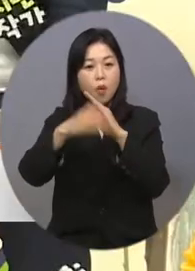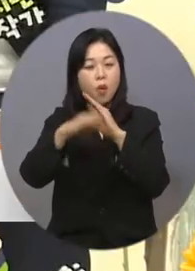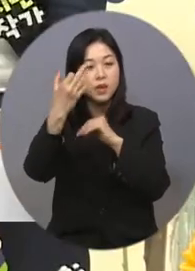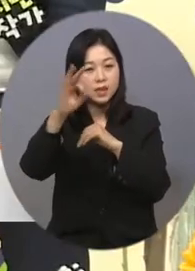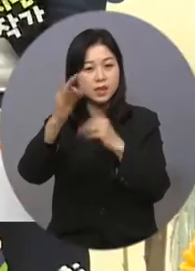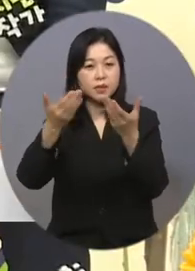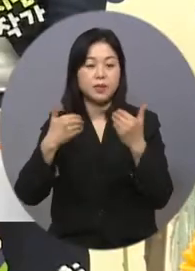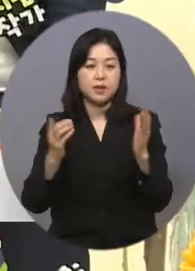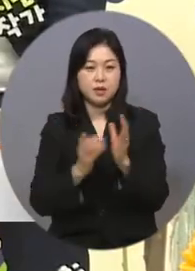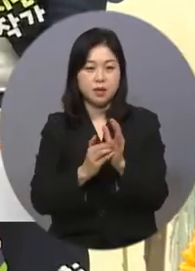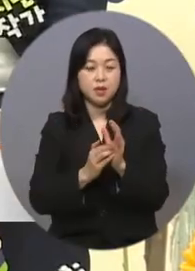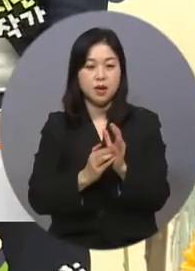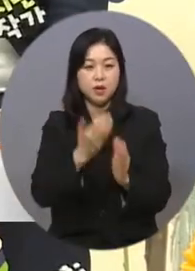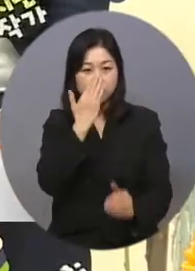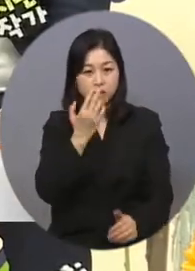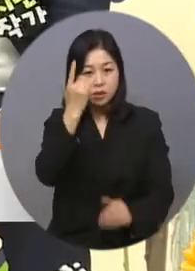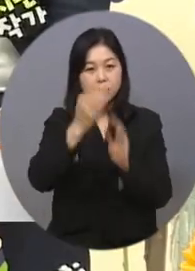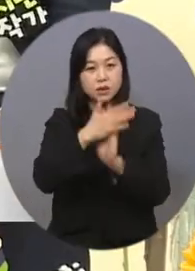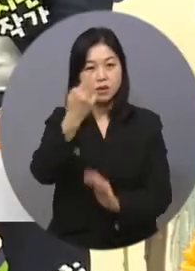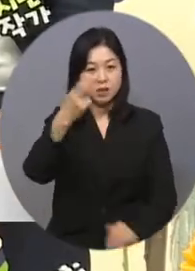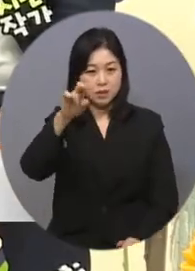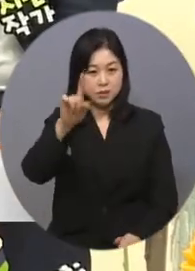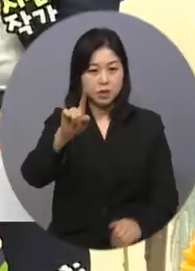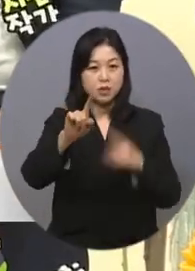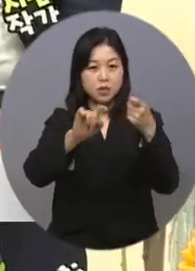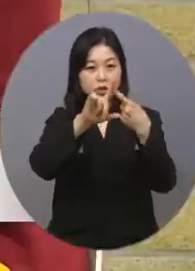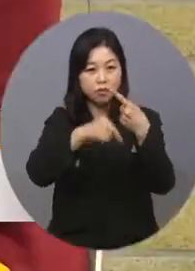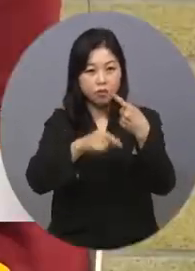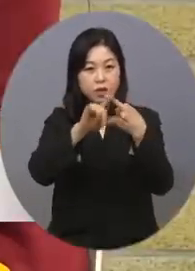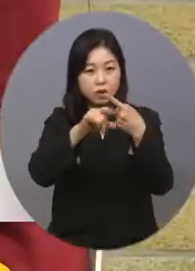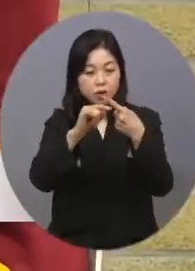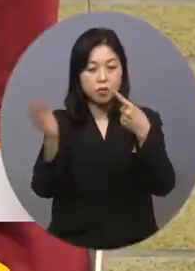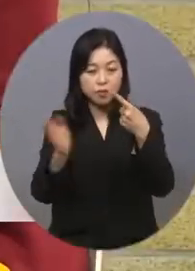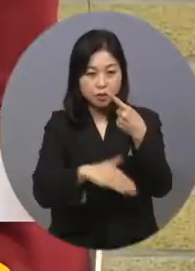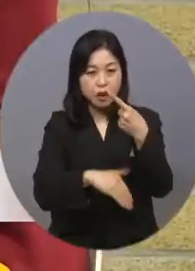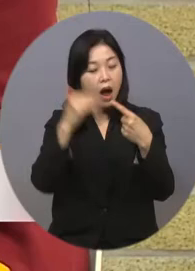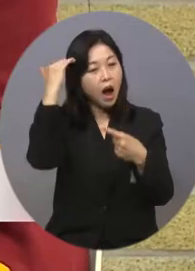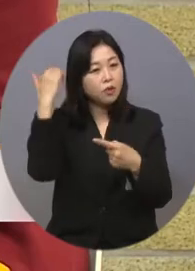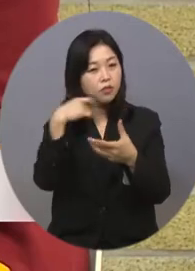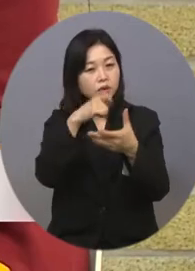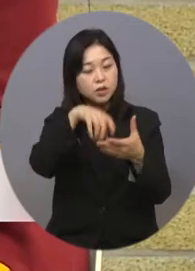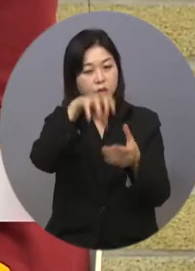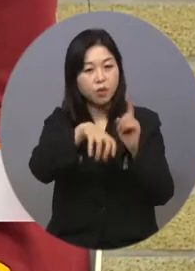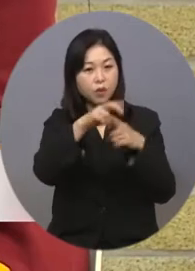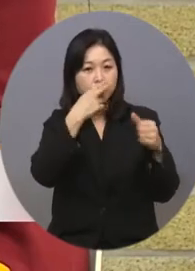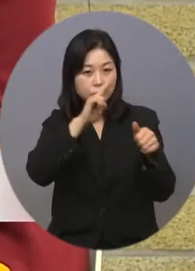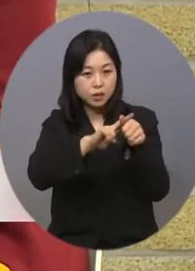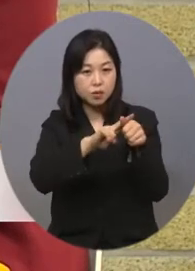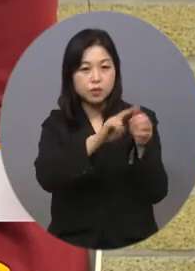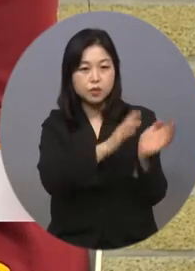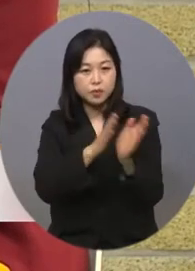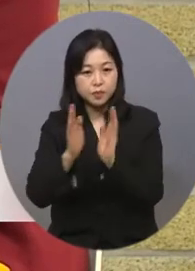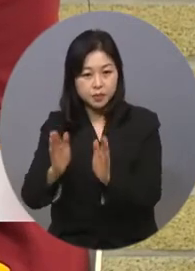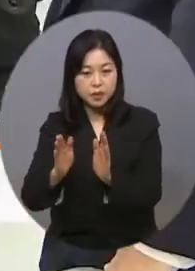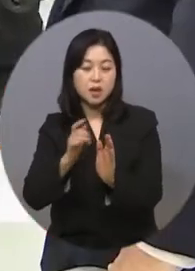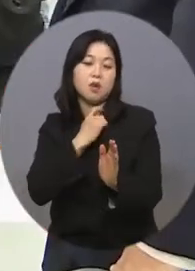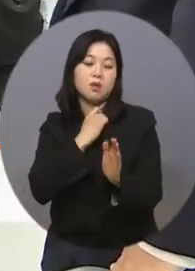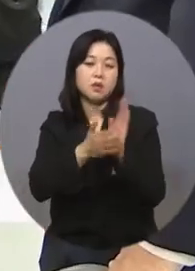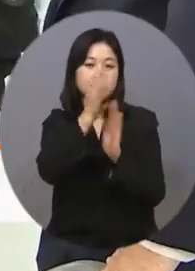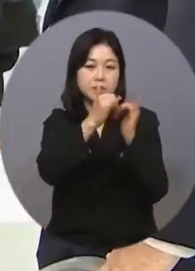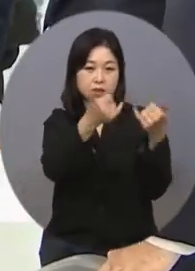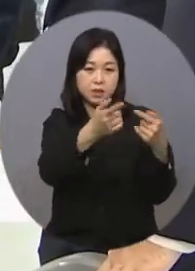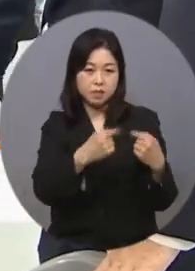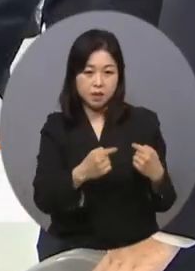순천시는 2021년 1월부터 한국기록원 공식기록 도전을 준비하며 자발적인 시민 참여와 도서관